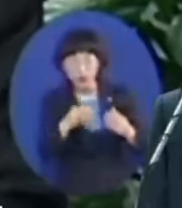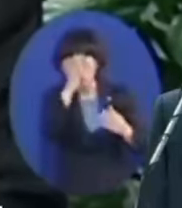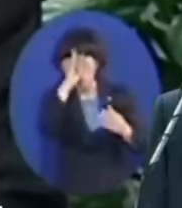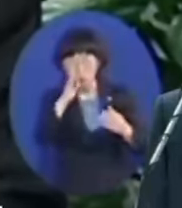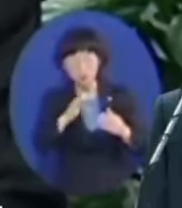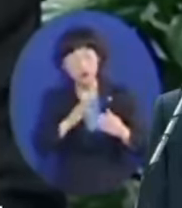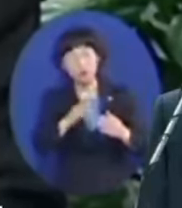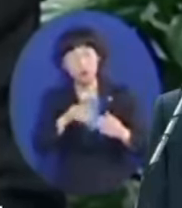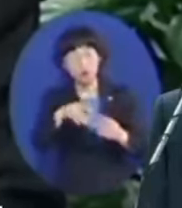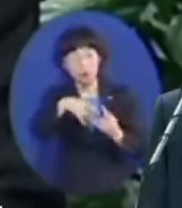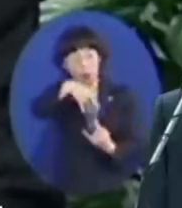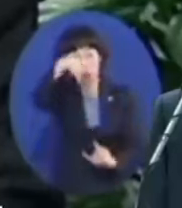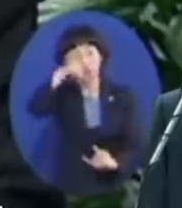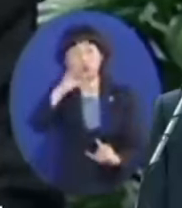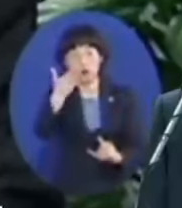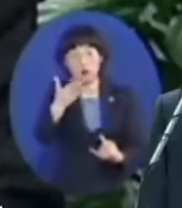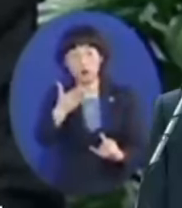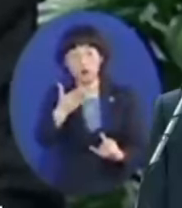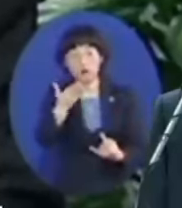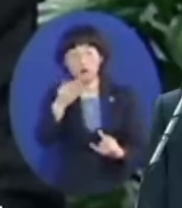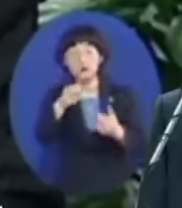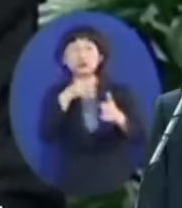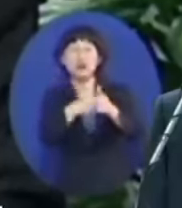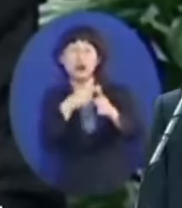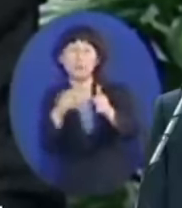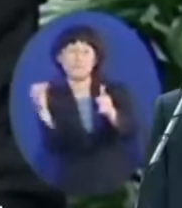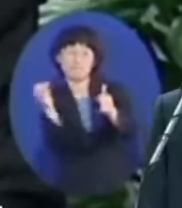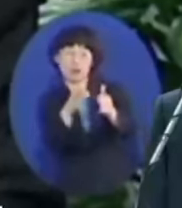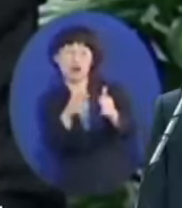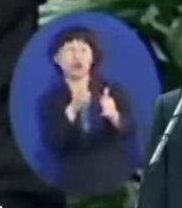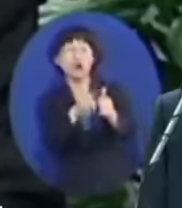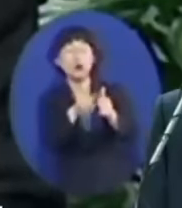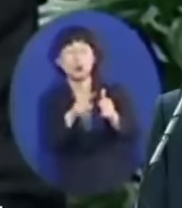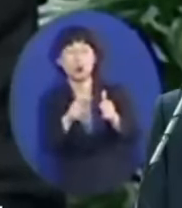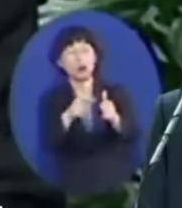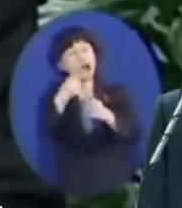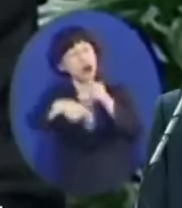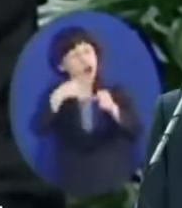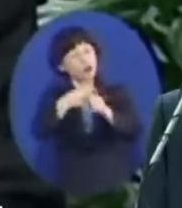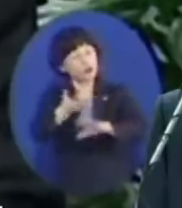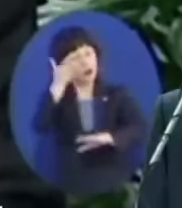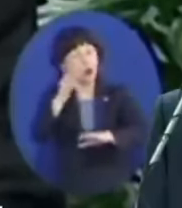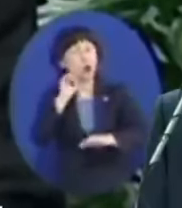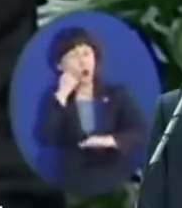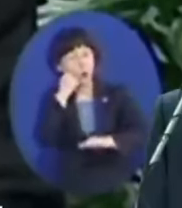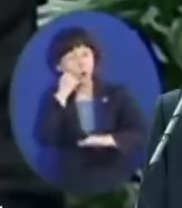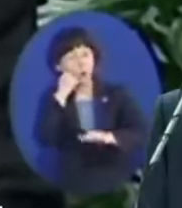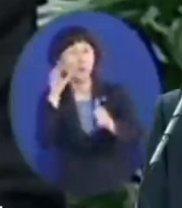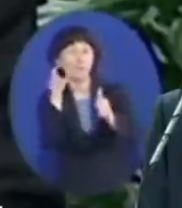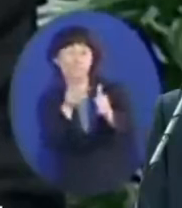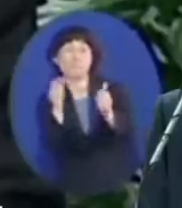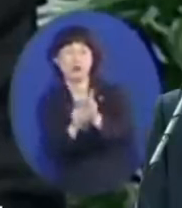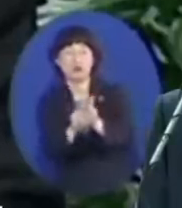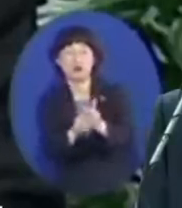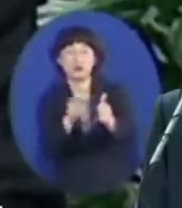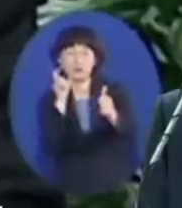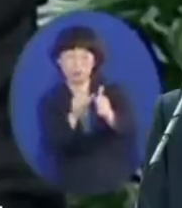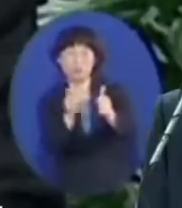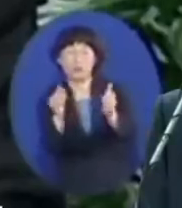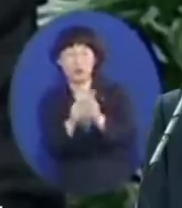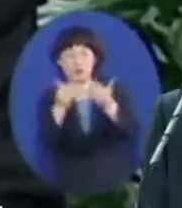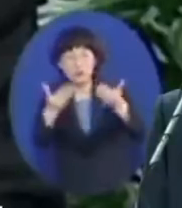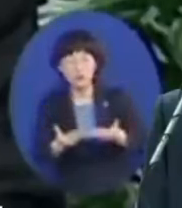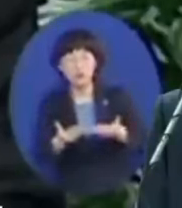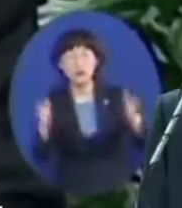의사들은 말하기를 아무리 오래 살아도 1년 이상 못 산다는 진단이 내려왔었습니다. 그 진단을 받고 그날